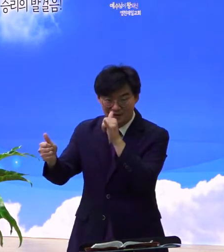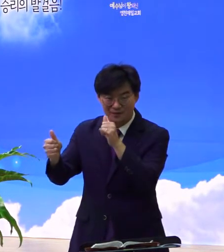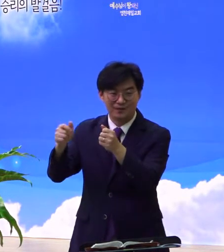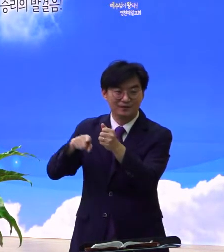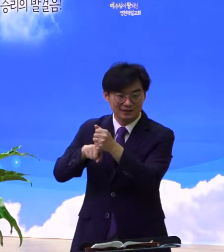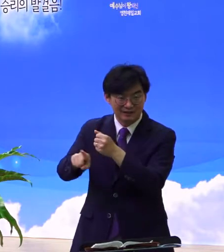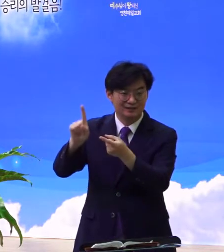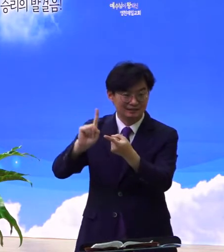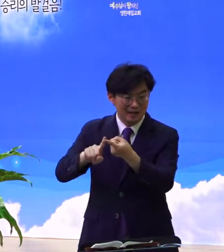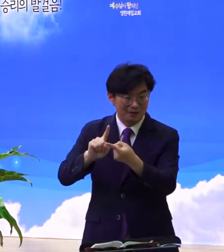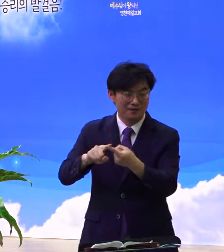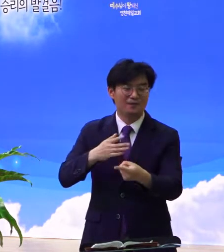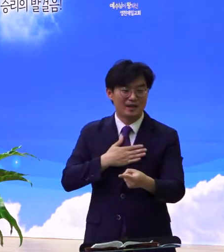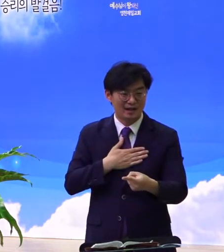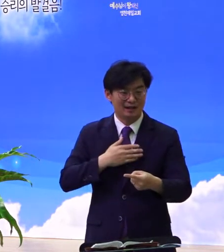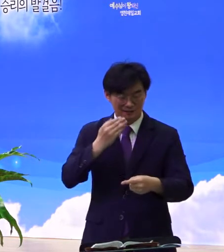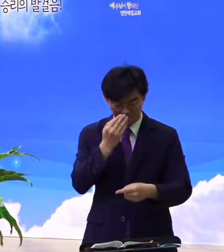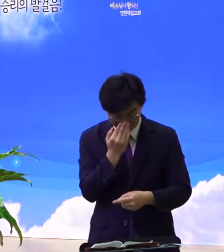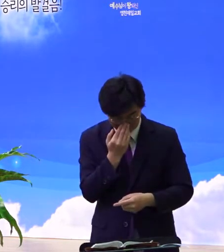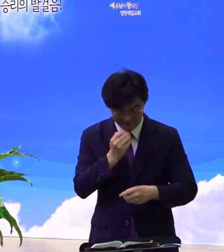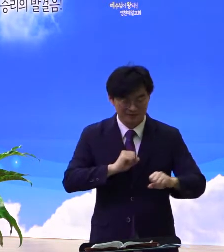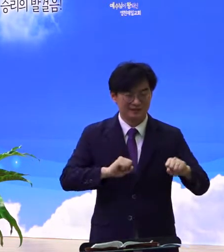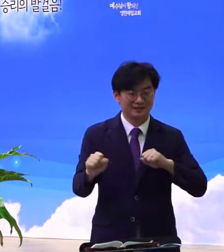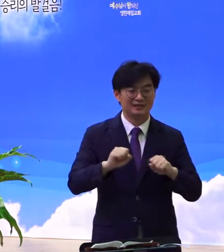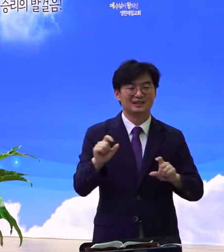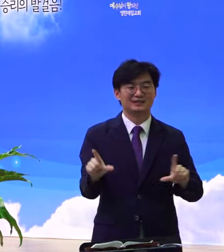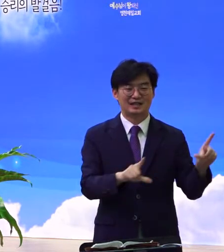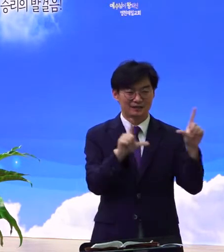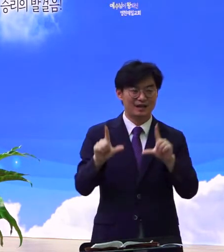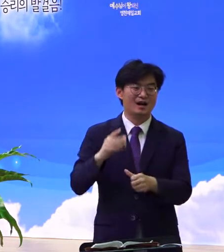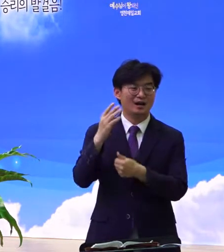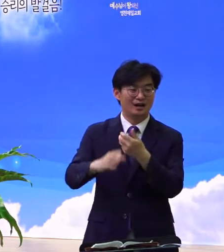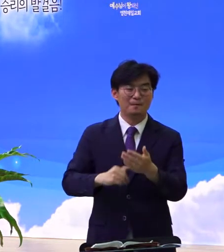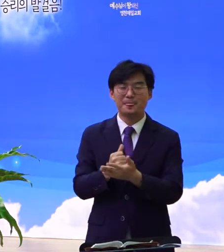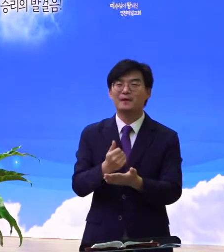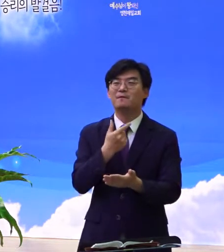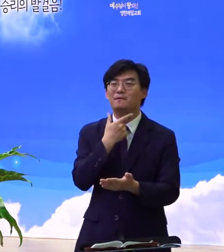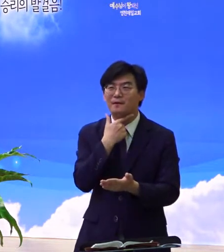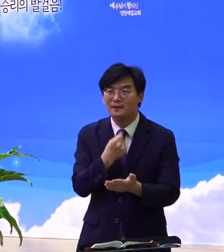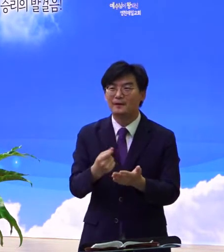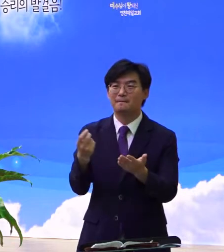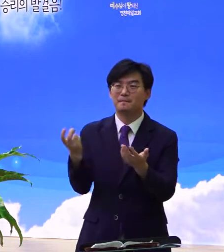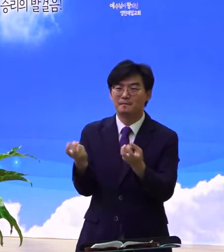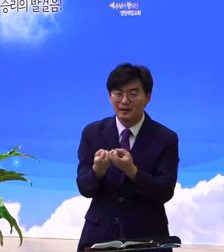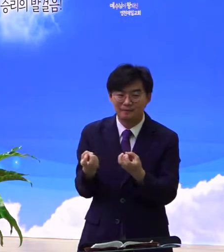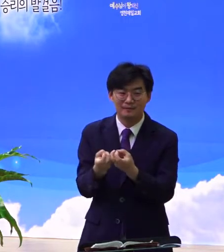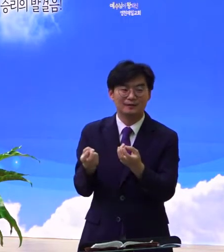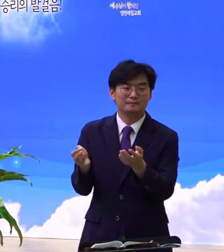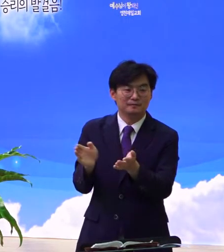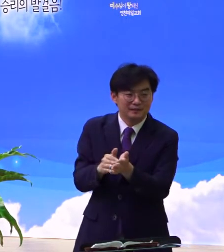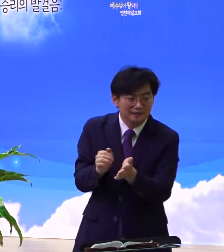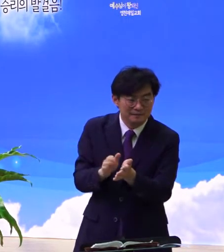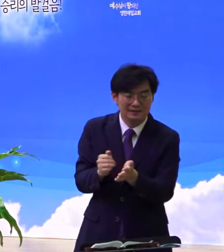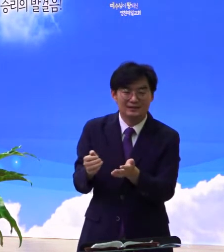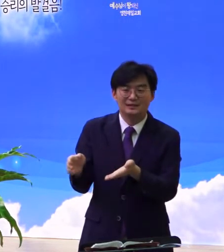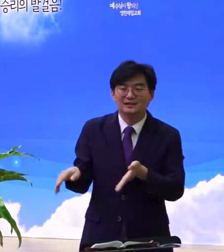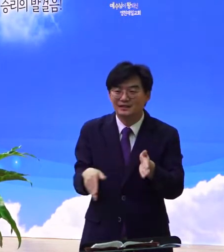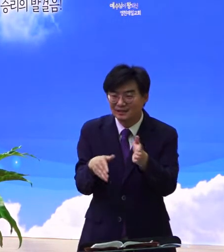뜻을 알고 하나님이 원하시는 길을 알고 하나님이 역사하시는 하나님의 그 역사를 보는